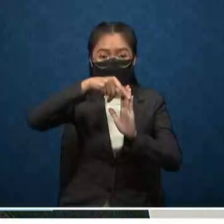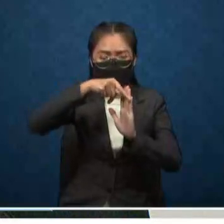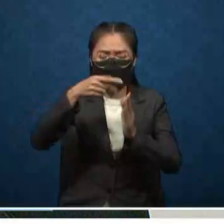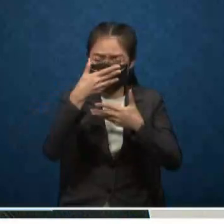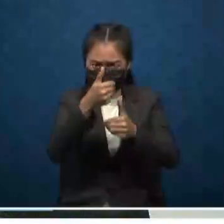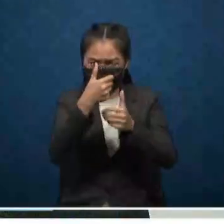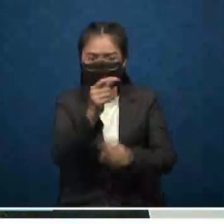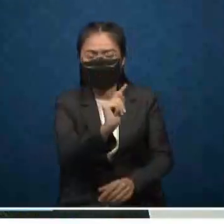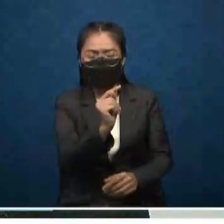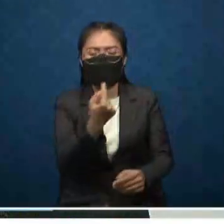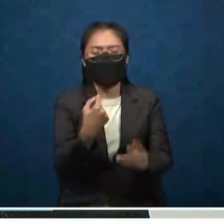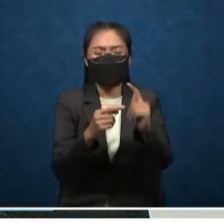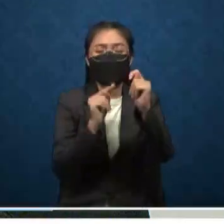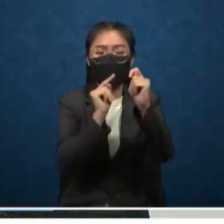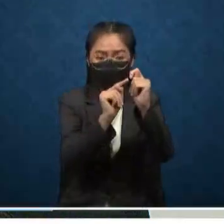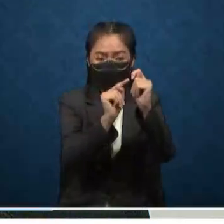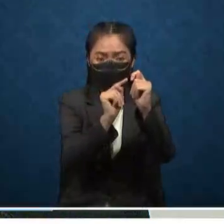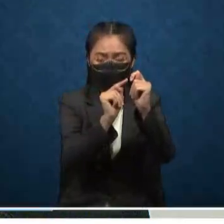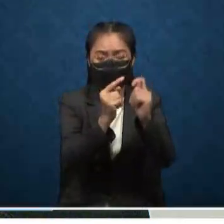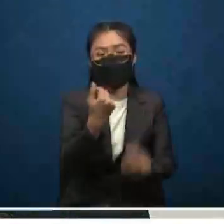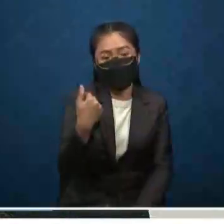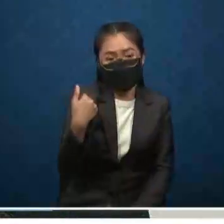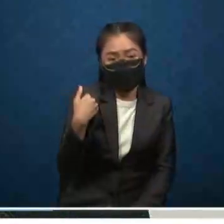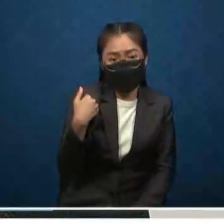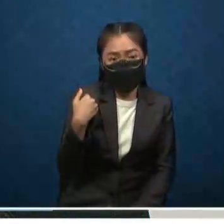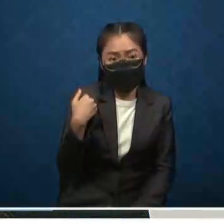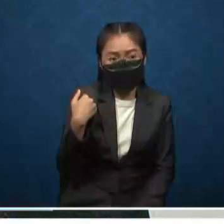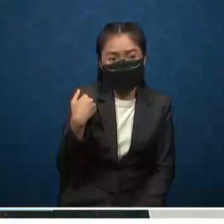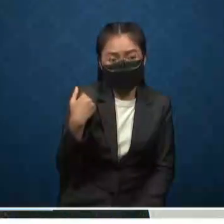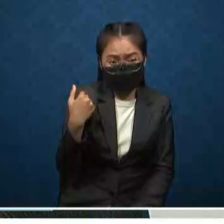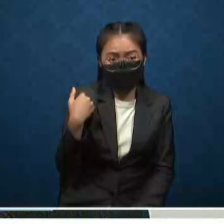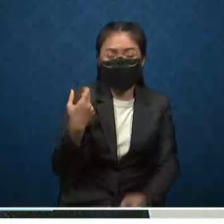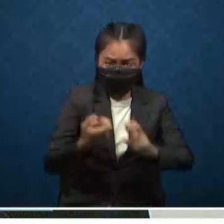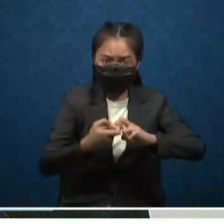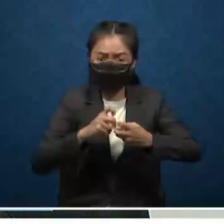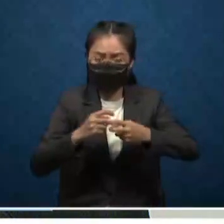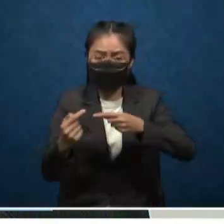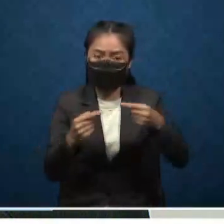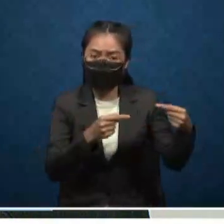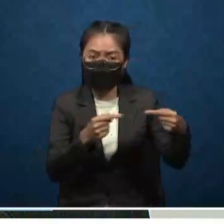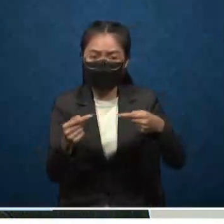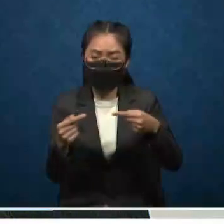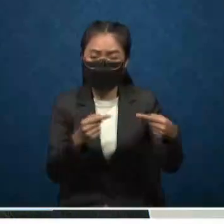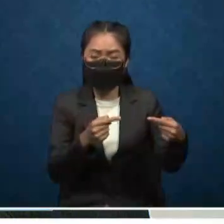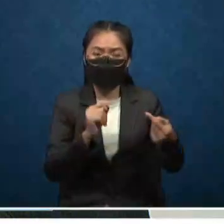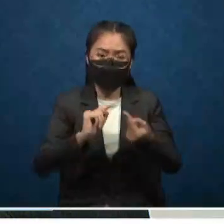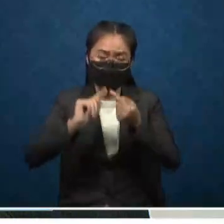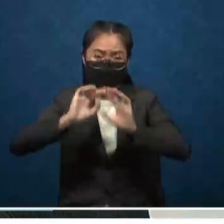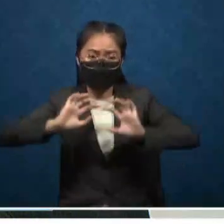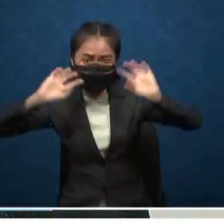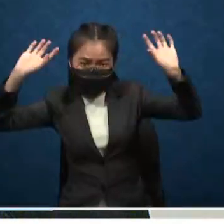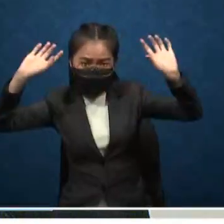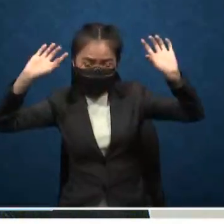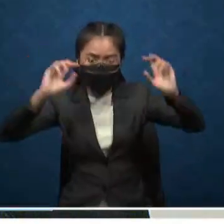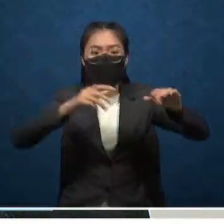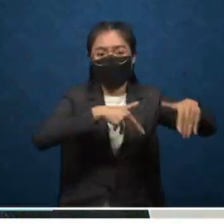ำบนที่มีกรณีขัดแย้งกรณีพิภาทระหวางรฐกับประชาช